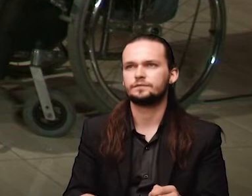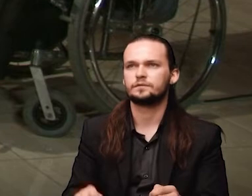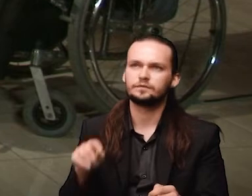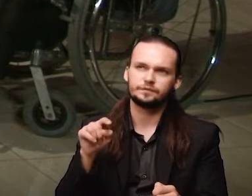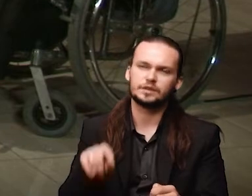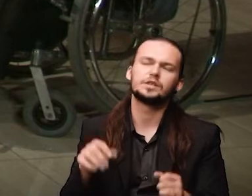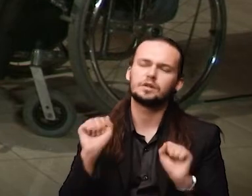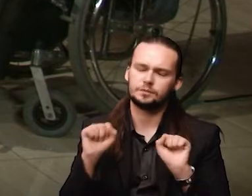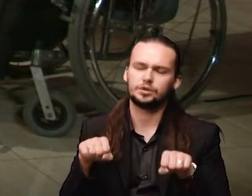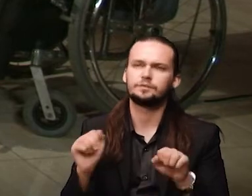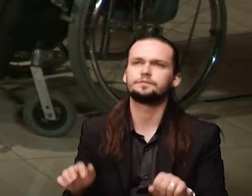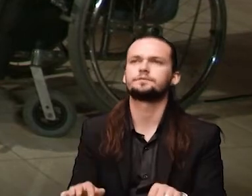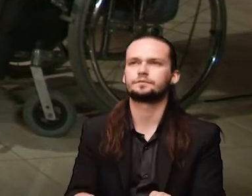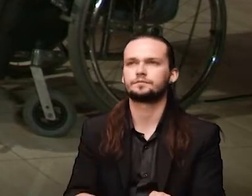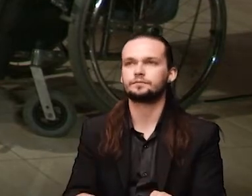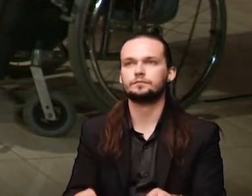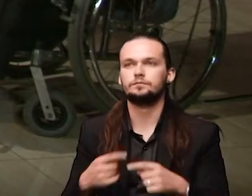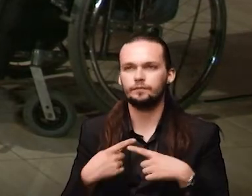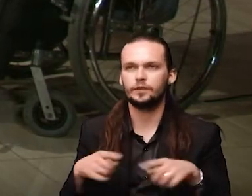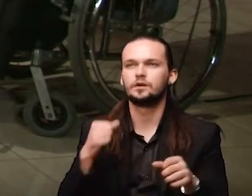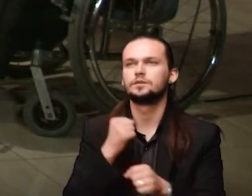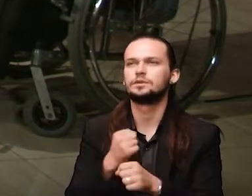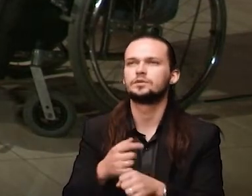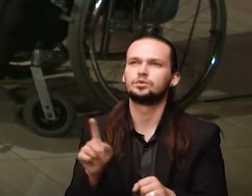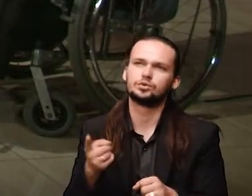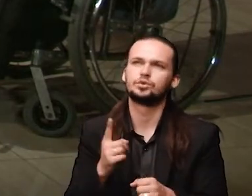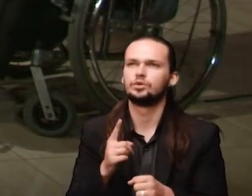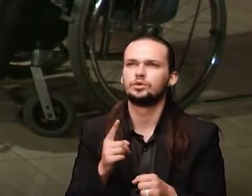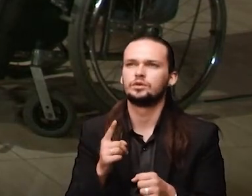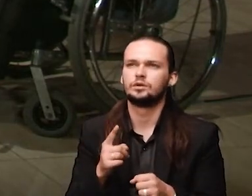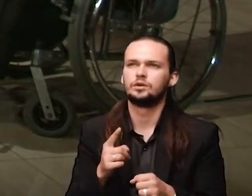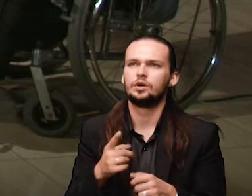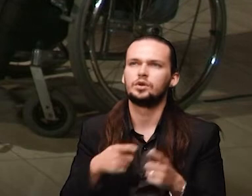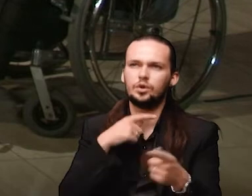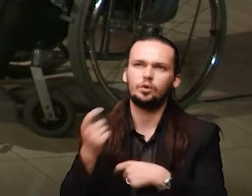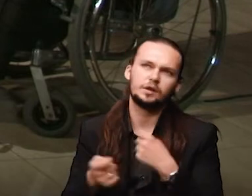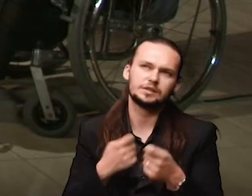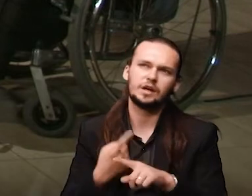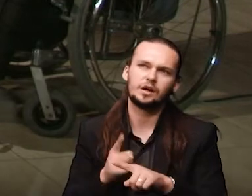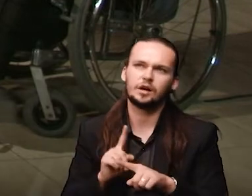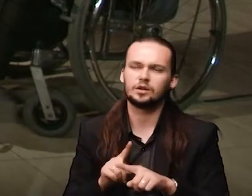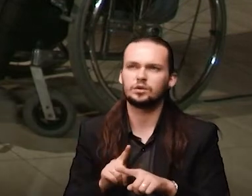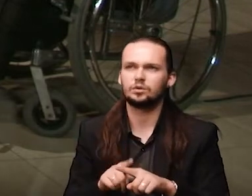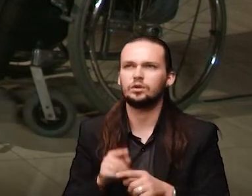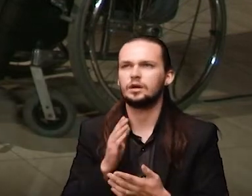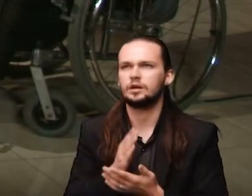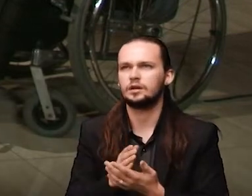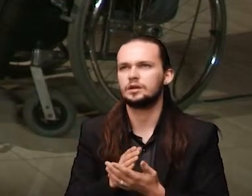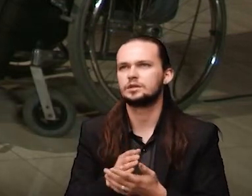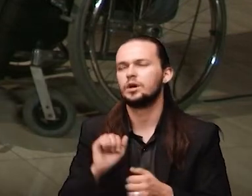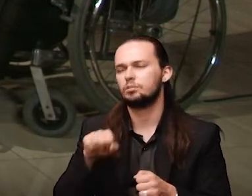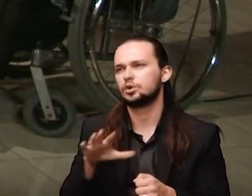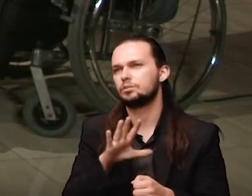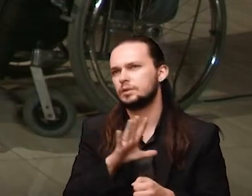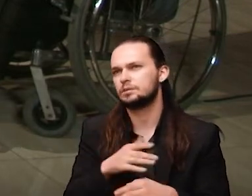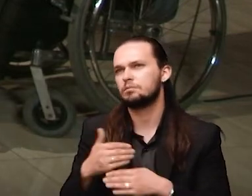кажется. Я думаю, что здесь как раз возможно. Другое дело, что есть еще некоторые, так скажем, нюансы, которые тоже перед нами